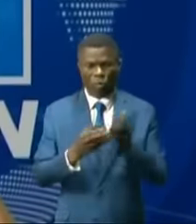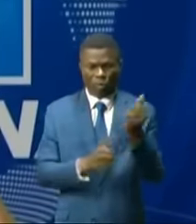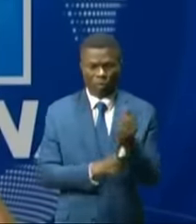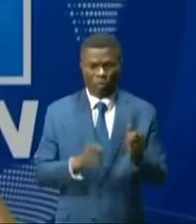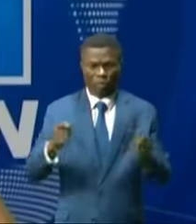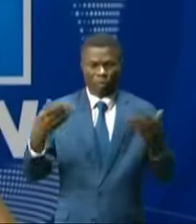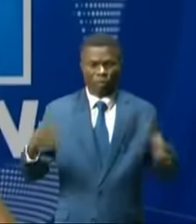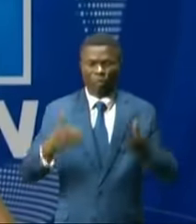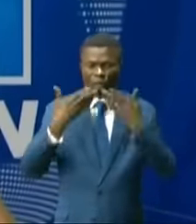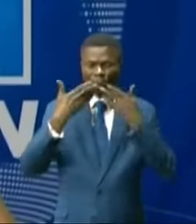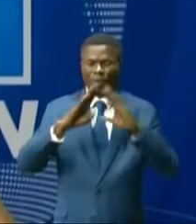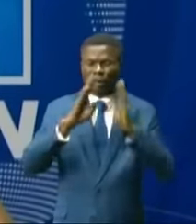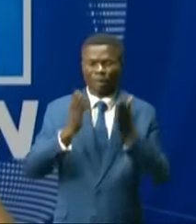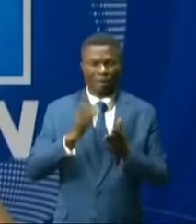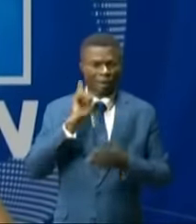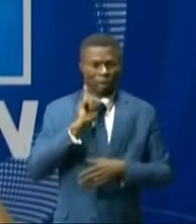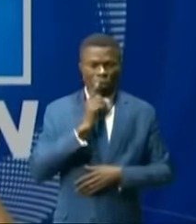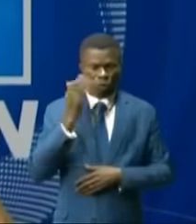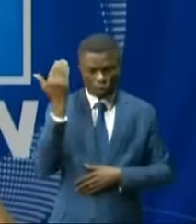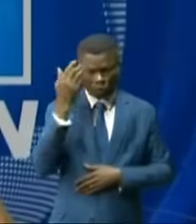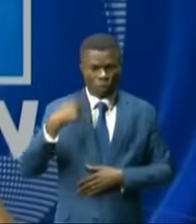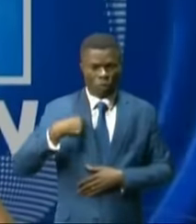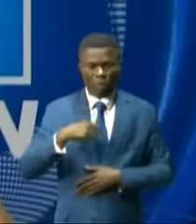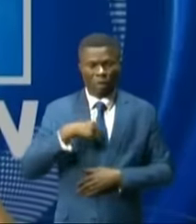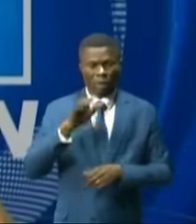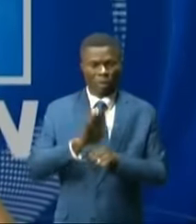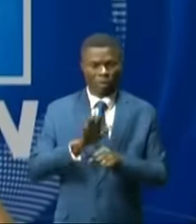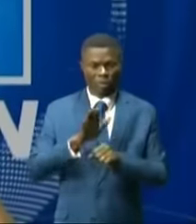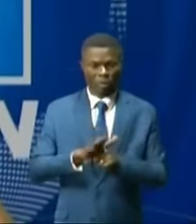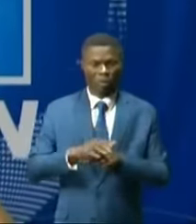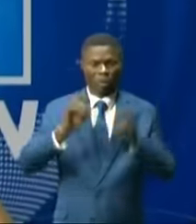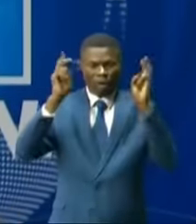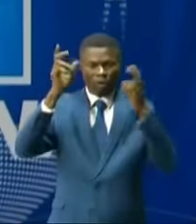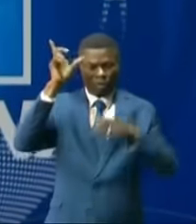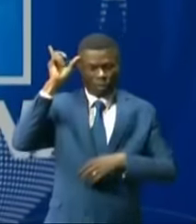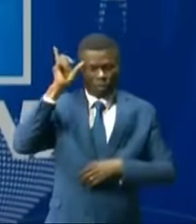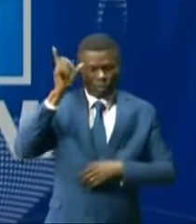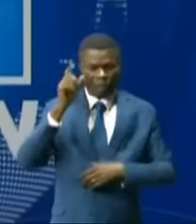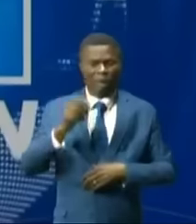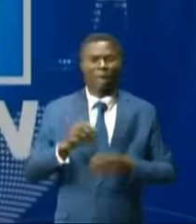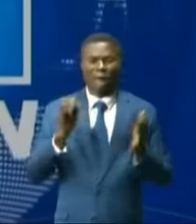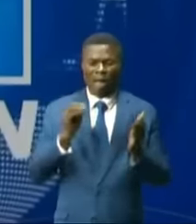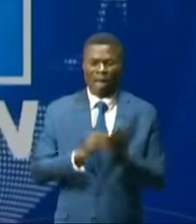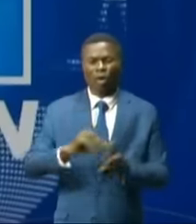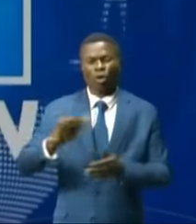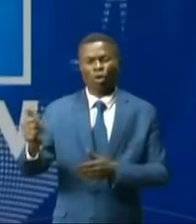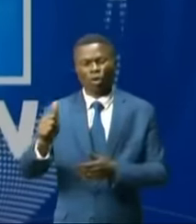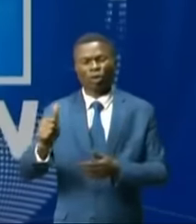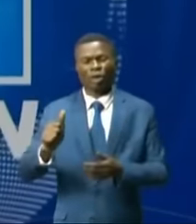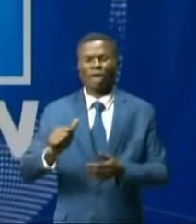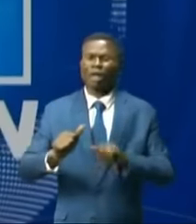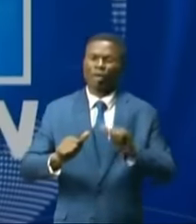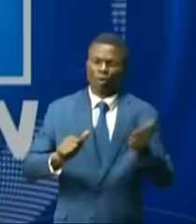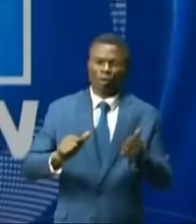Fin de ce journal, merci de l'avoir suivi à travers le monde. Beaucoup plus à Lubumbashi, retrouvé à 23h à